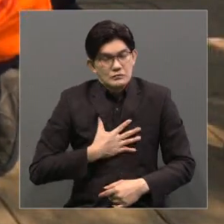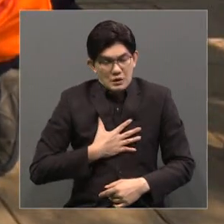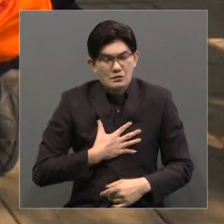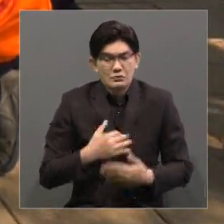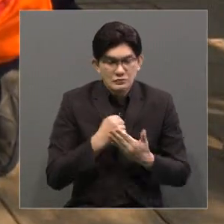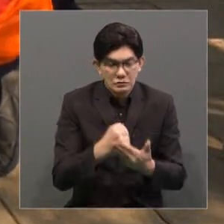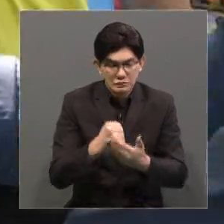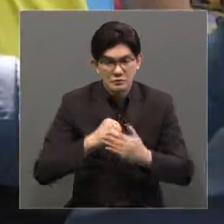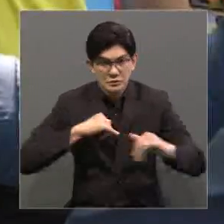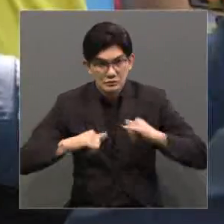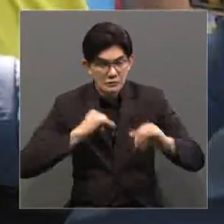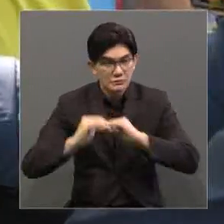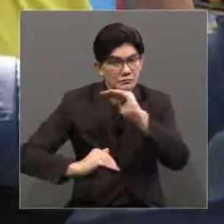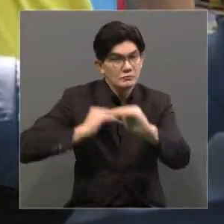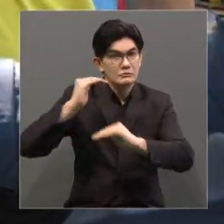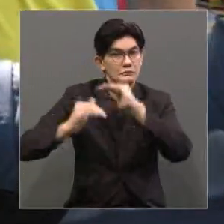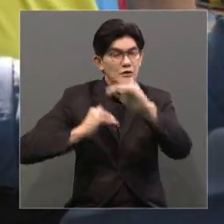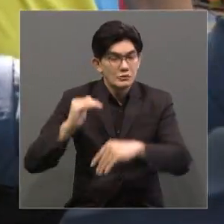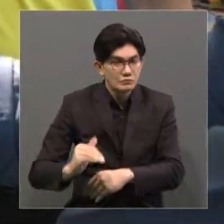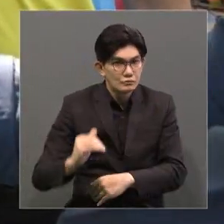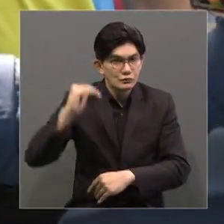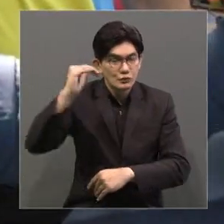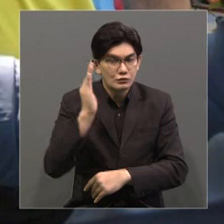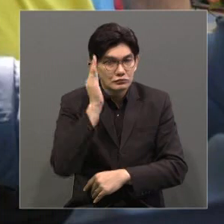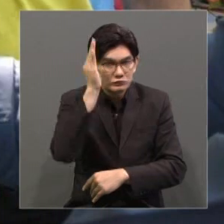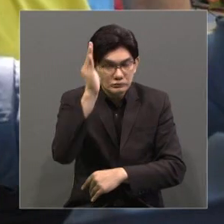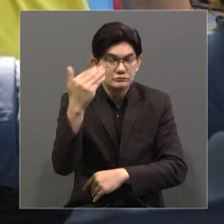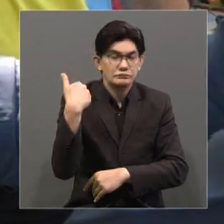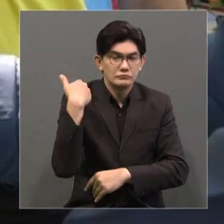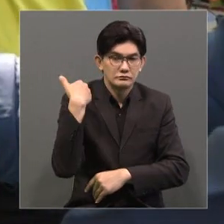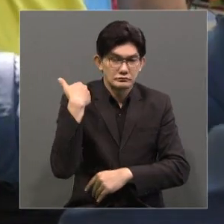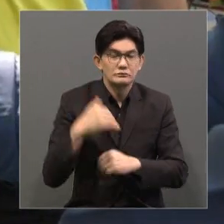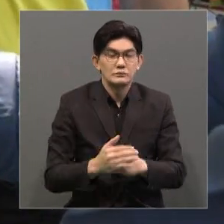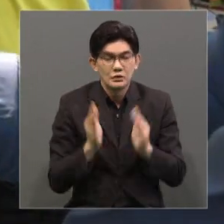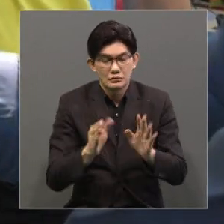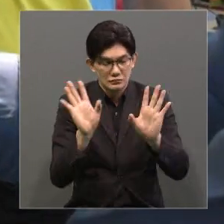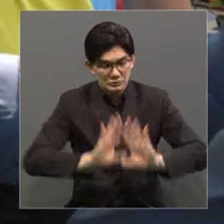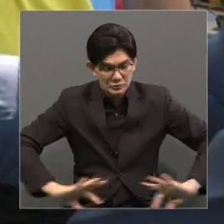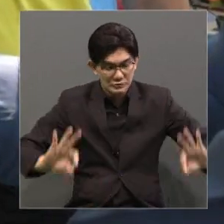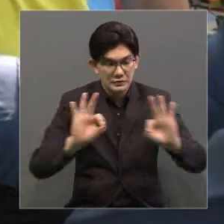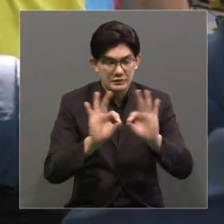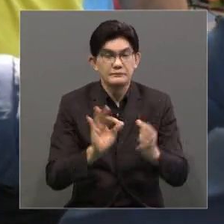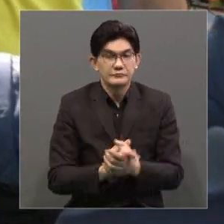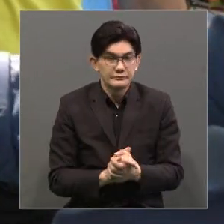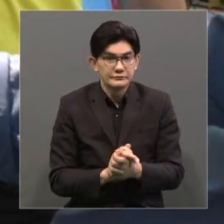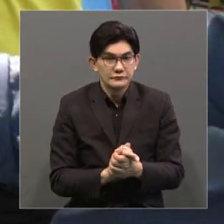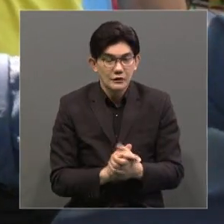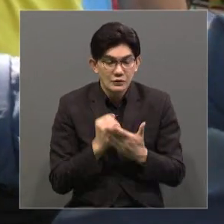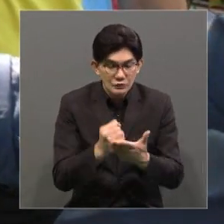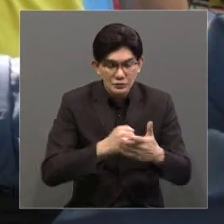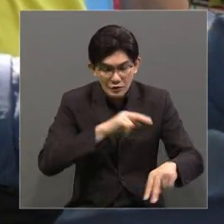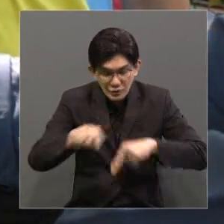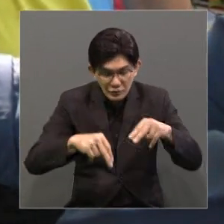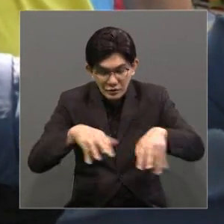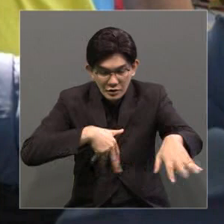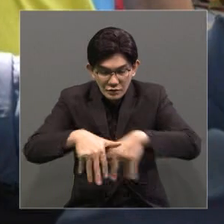สร้างเยาวชนที่จะเติบโตเป็นเยาวชนเป็นบุคลากรสำคัญในอนาคตเนี่ยมาดูแลช่วยเหลือประชา